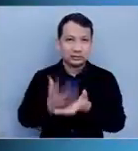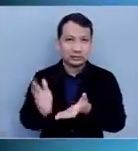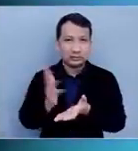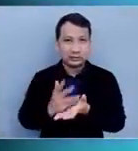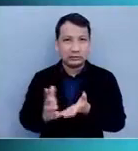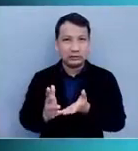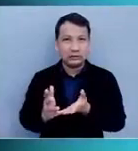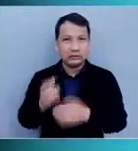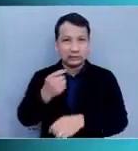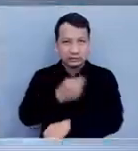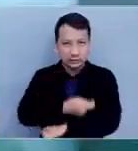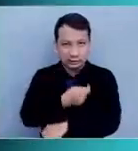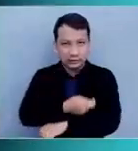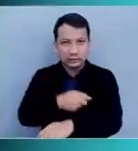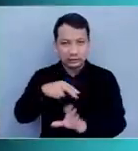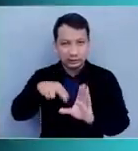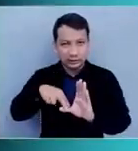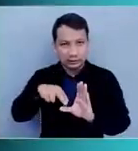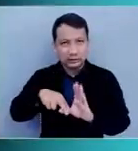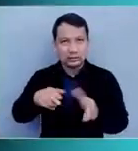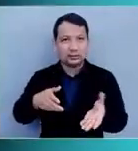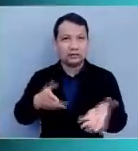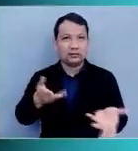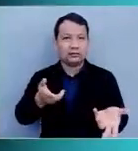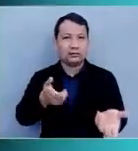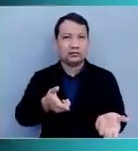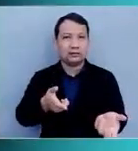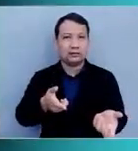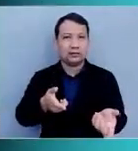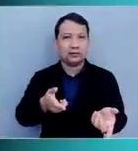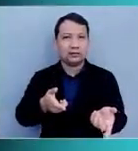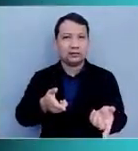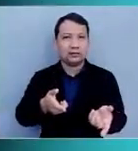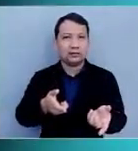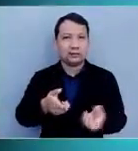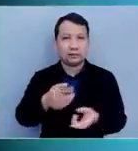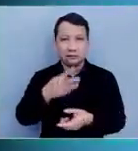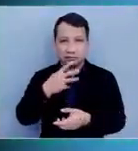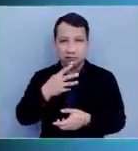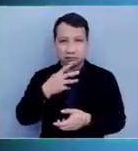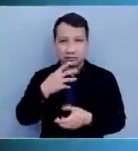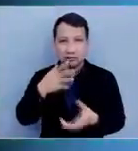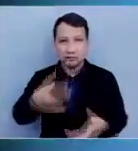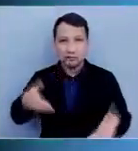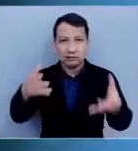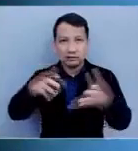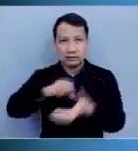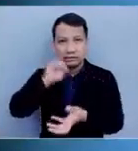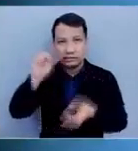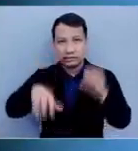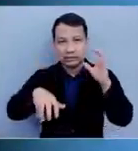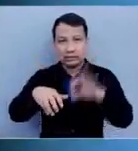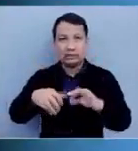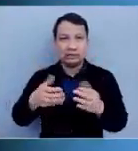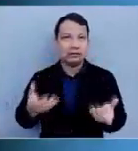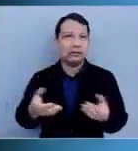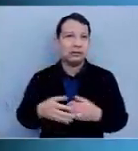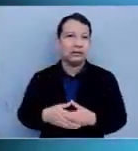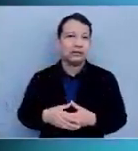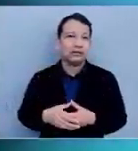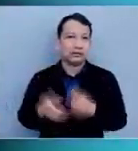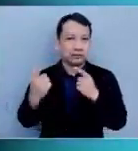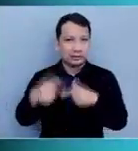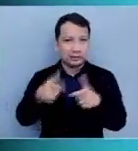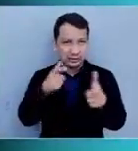and chairs. At ayun, ang pinakamasaklap, water dispenser. Water dispenser. Ganito na